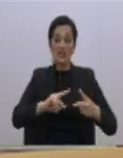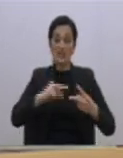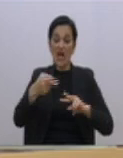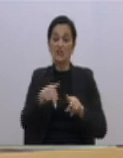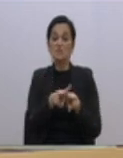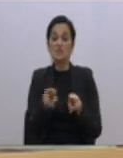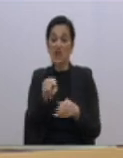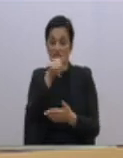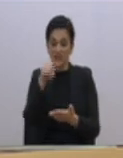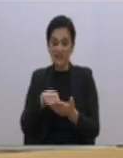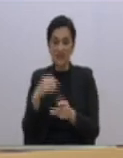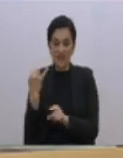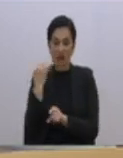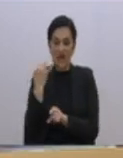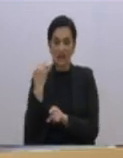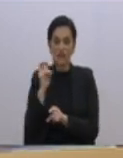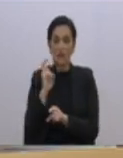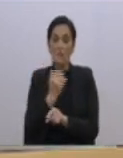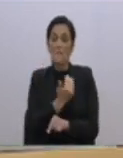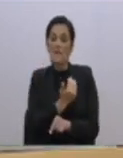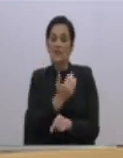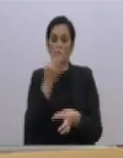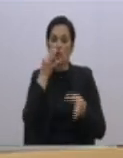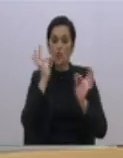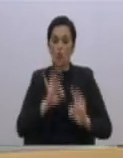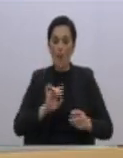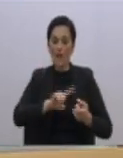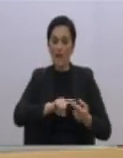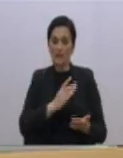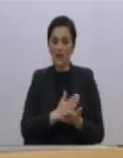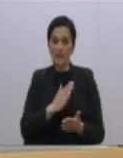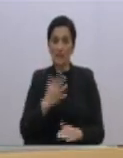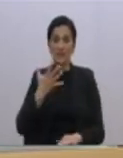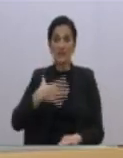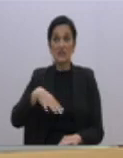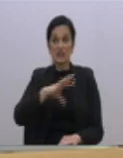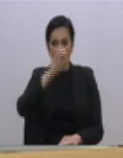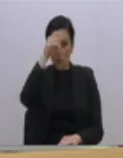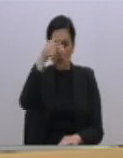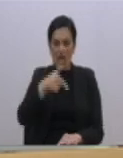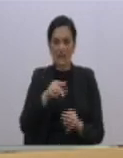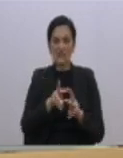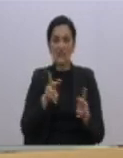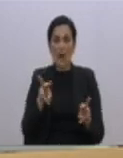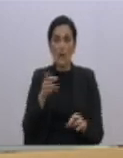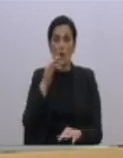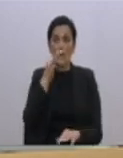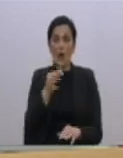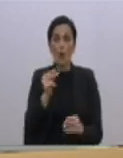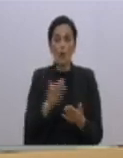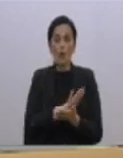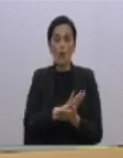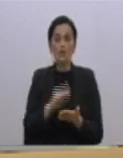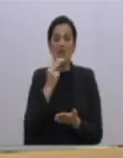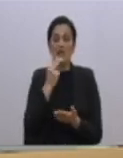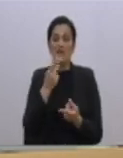თავისი საკითხები დაინტერესება, რომელიც უშუალოდ მისი კომპეტენცია არის. საქართველოს განათლების სამინისტროს პასუხი უფასო კვებასთან